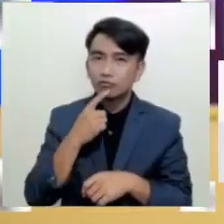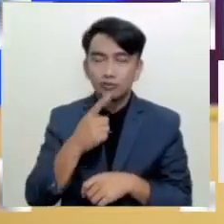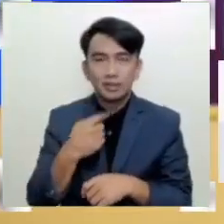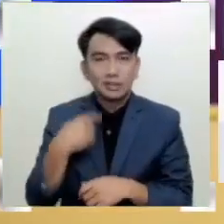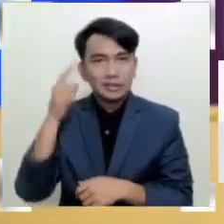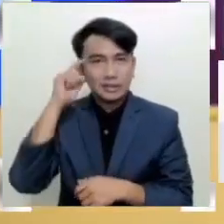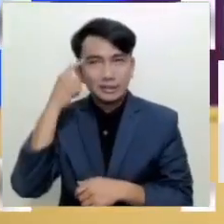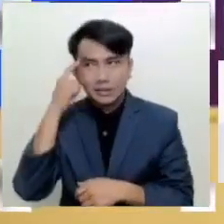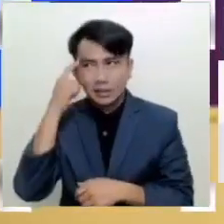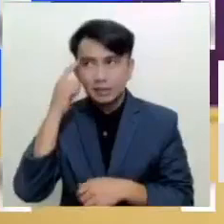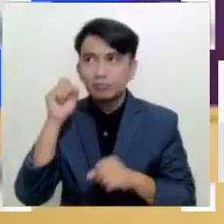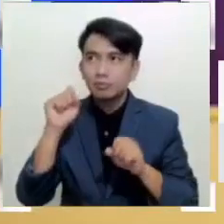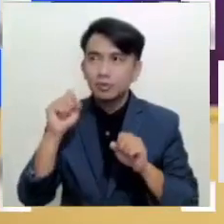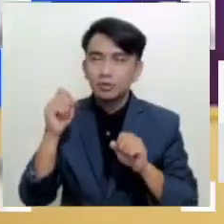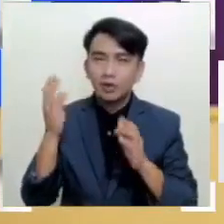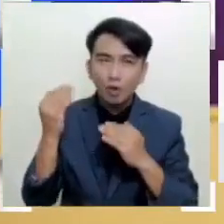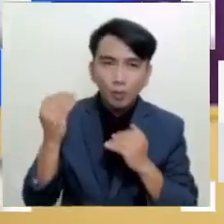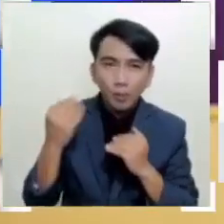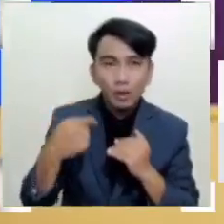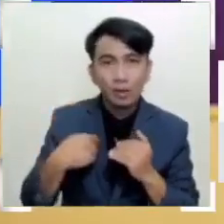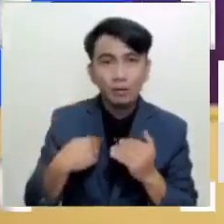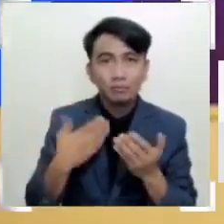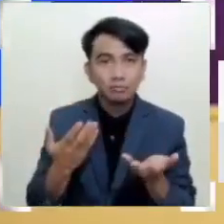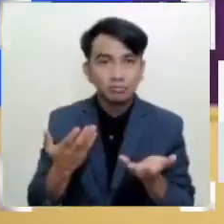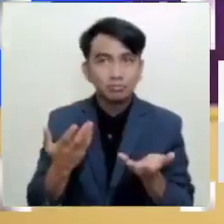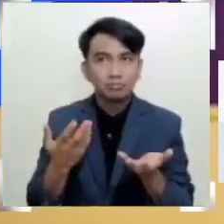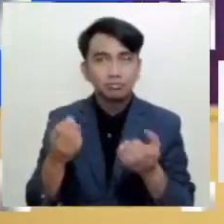na sana makapag,